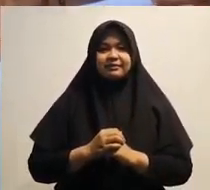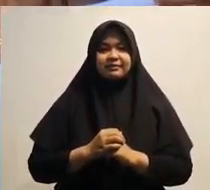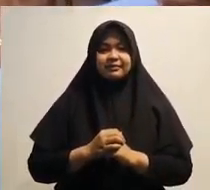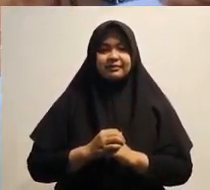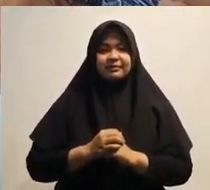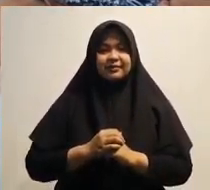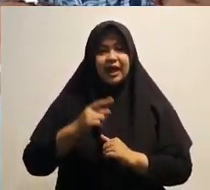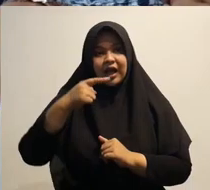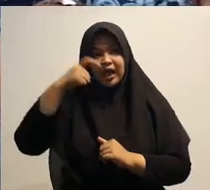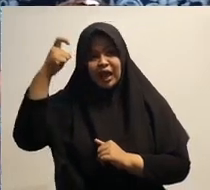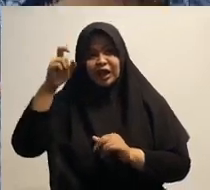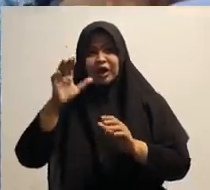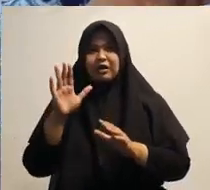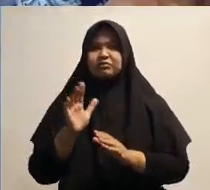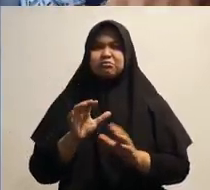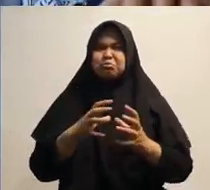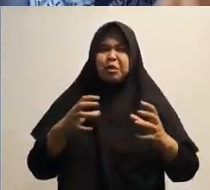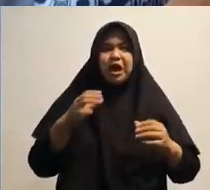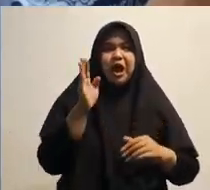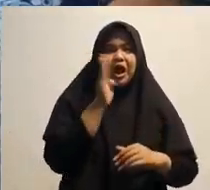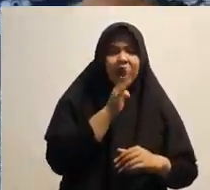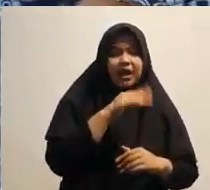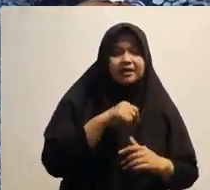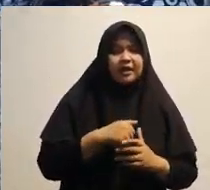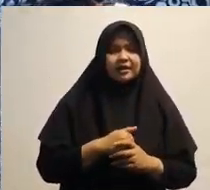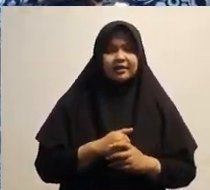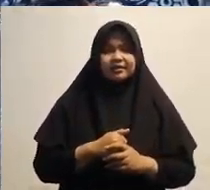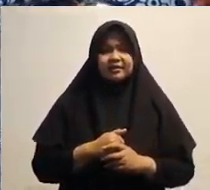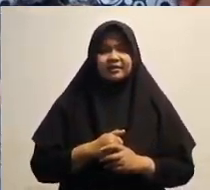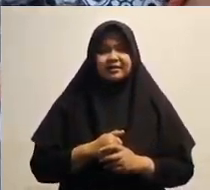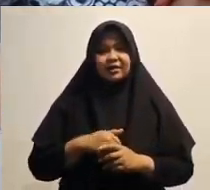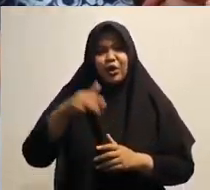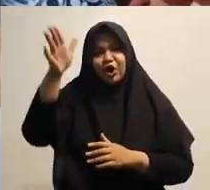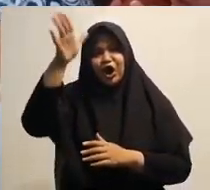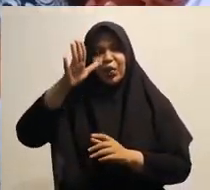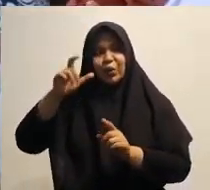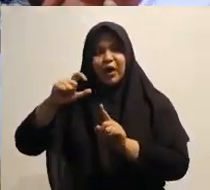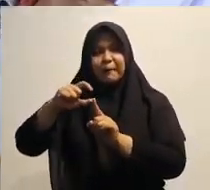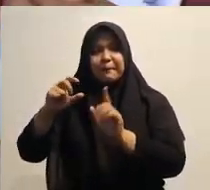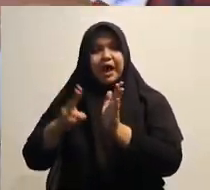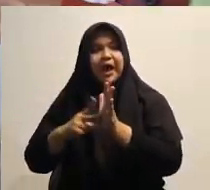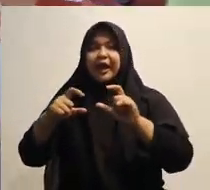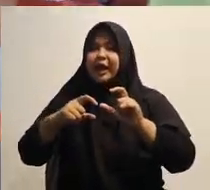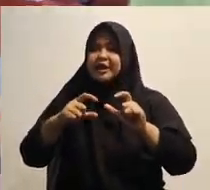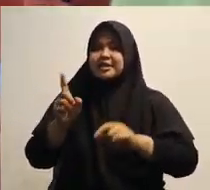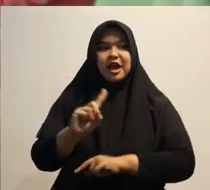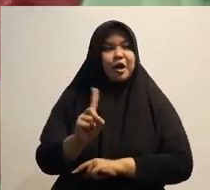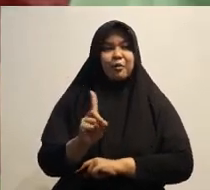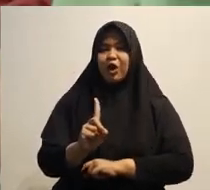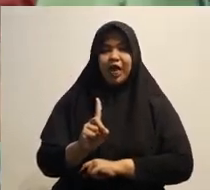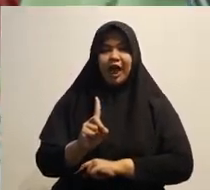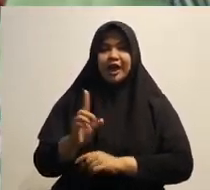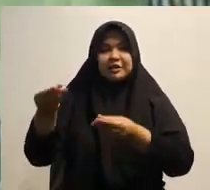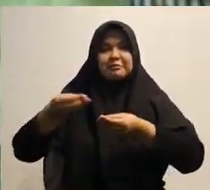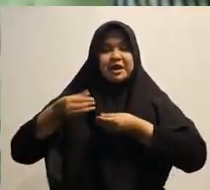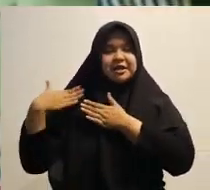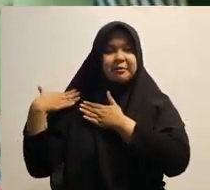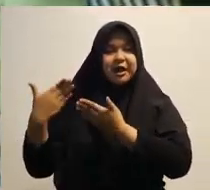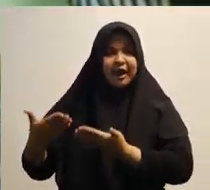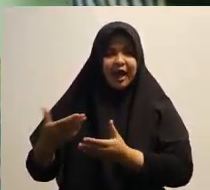akses-akses ya, karena dengan alasan orang tuanya kan ini pegawai negeri gitu,